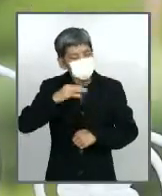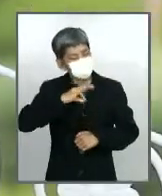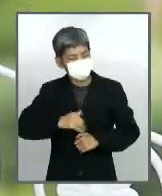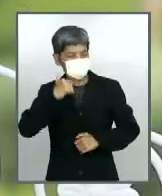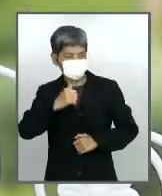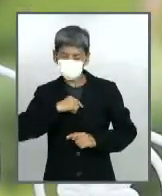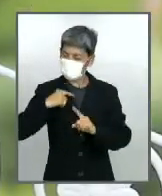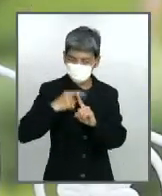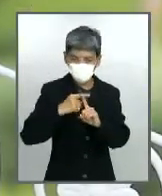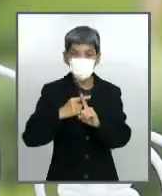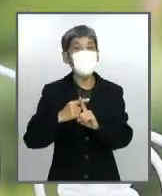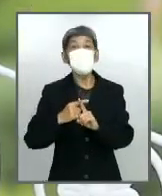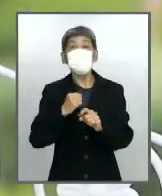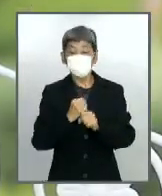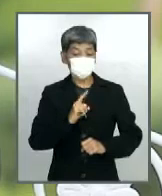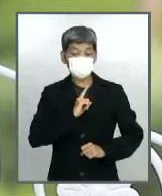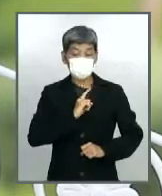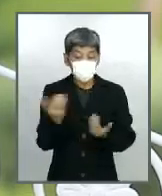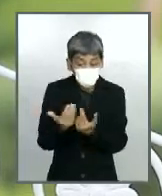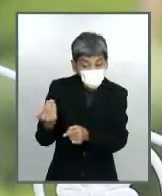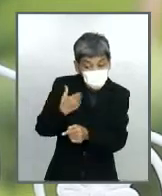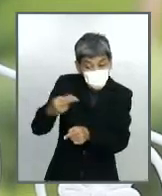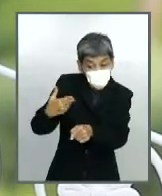คิดบวกอะค่ะในบ้านอะถ้าไม่ได้อยู่ค